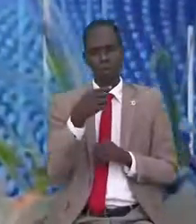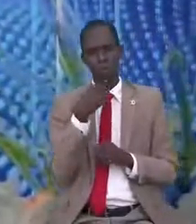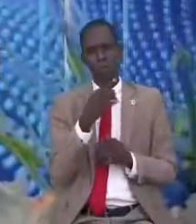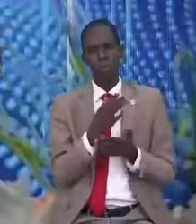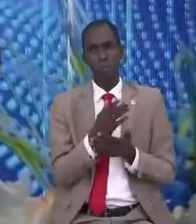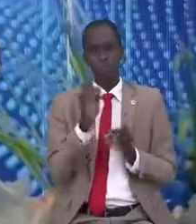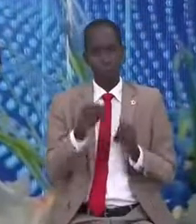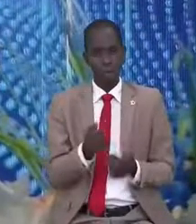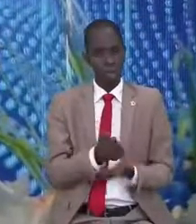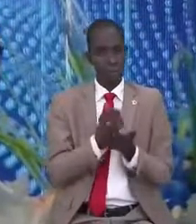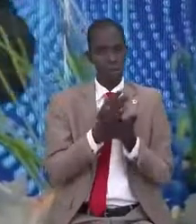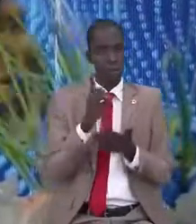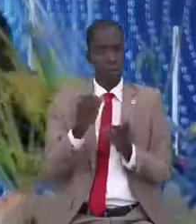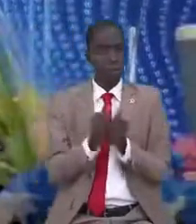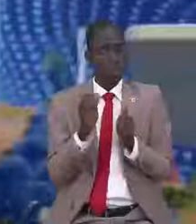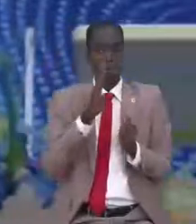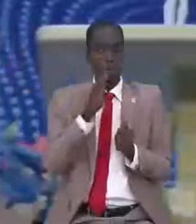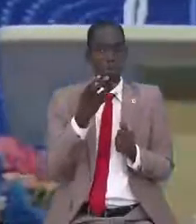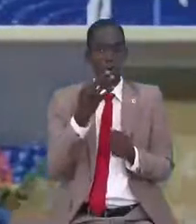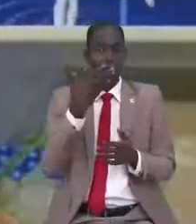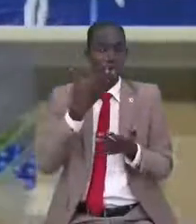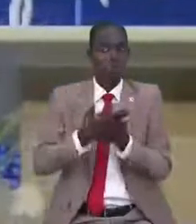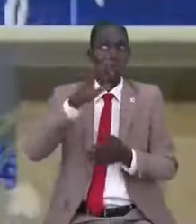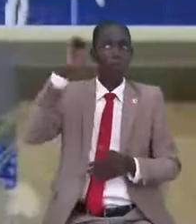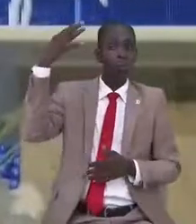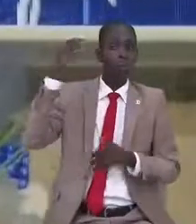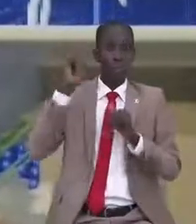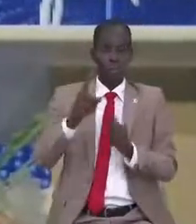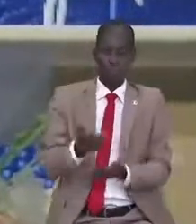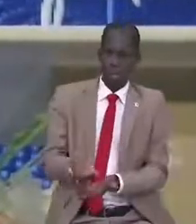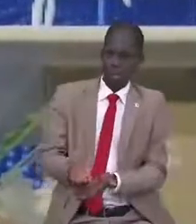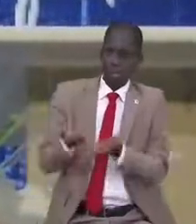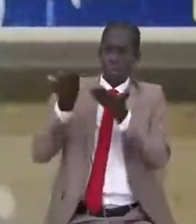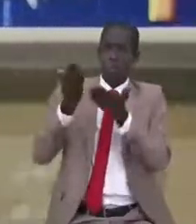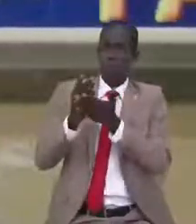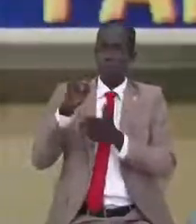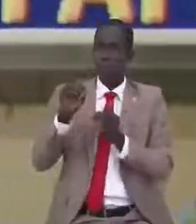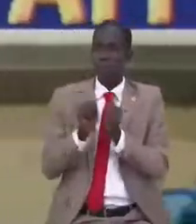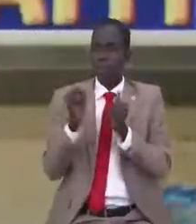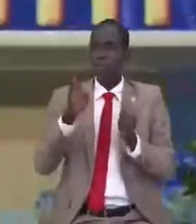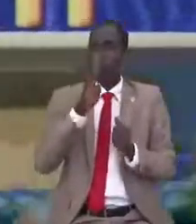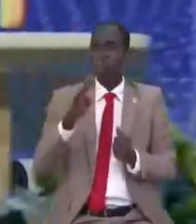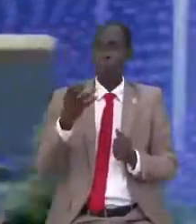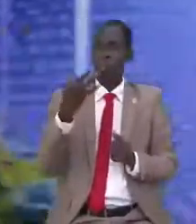Pourrez-vous aider quelqu'un sans être gracieux? Pourrez-vous relever quelqu'un sans être gracieux?